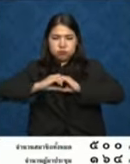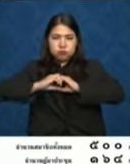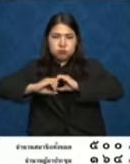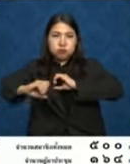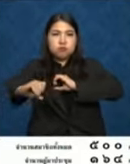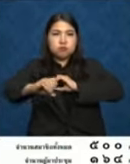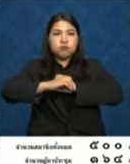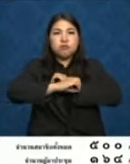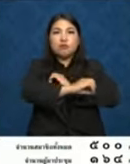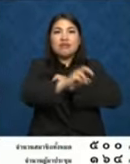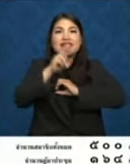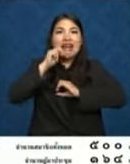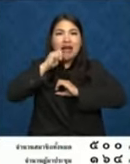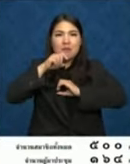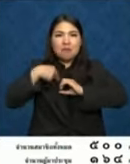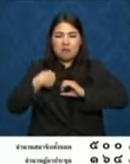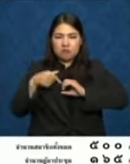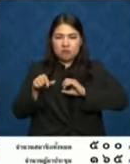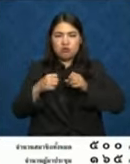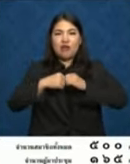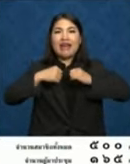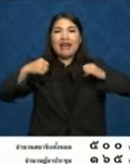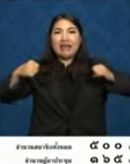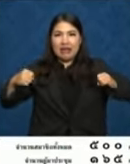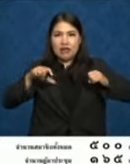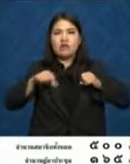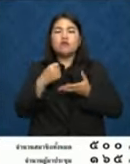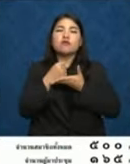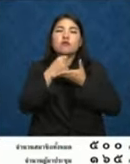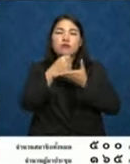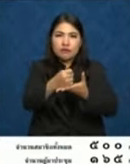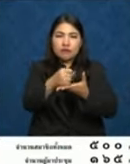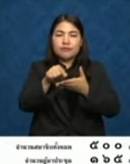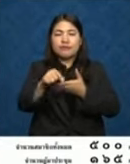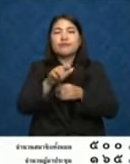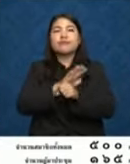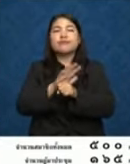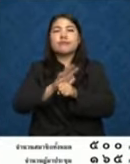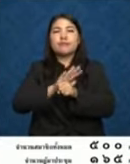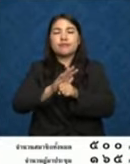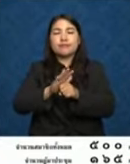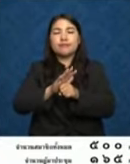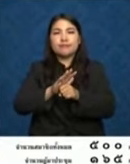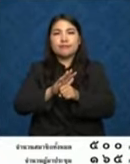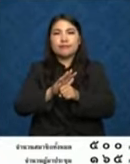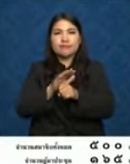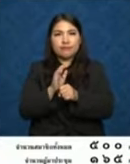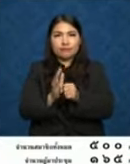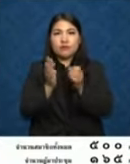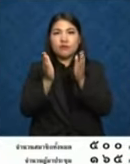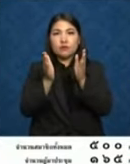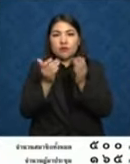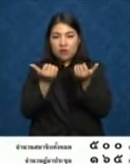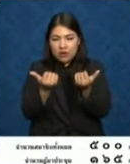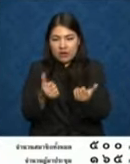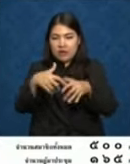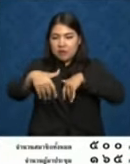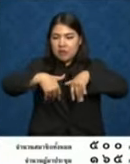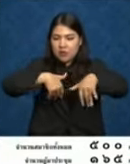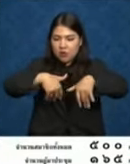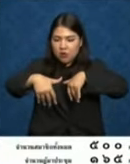บ่อเพื่อใช้ในการอุปโภคและบริโภคอย่างพอเพียงซึ่งต่อประชากรเริ่มขยายตัว